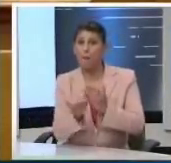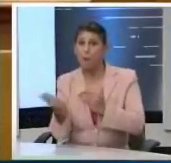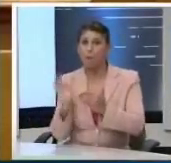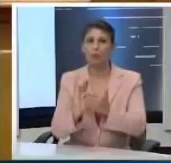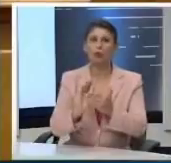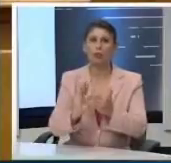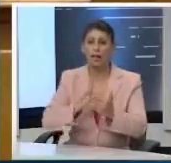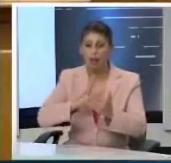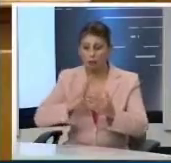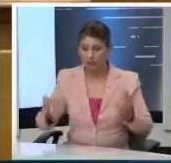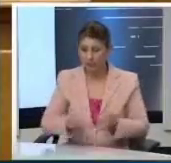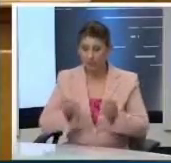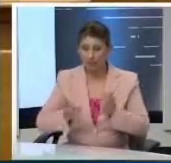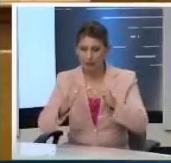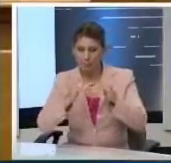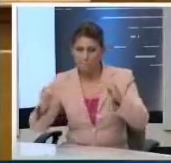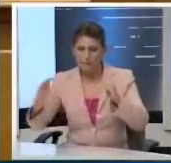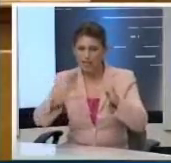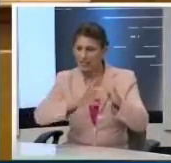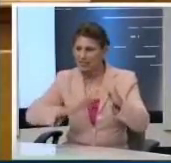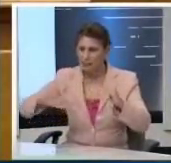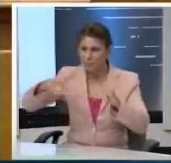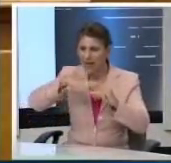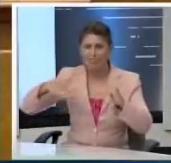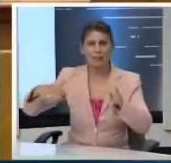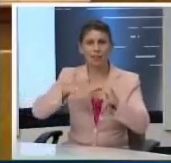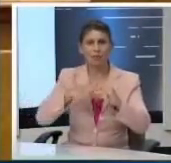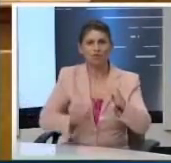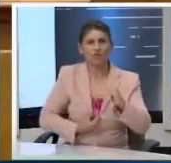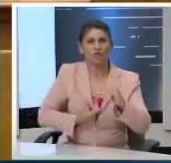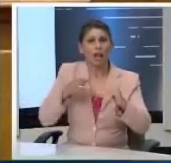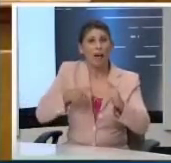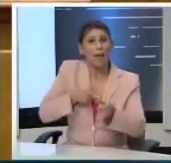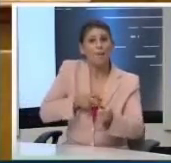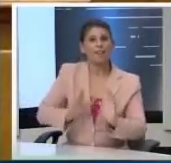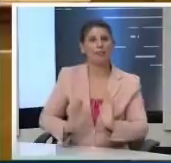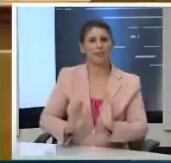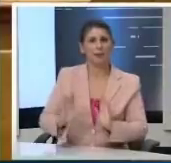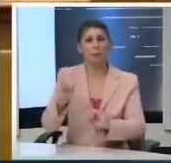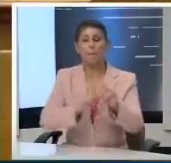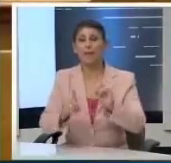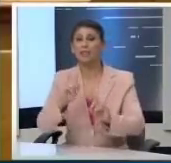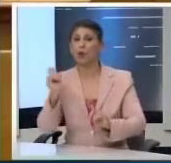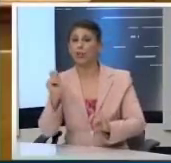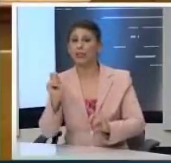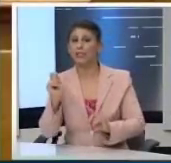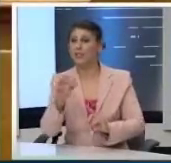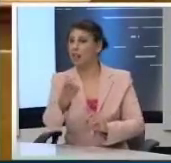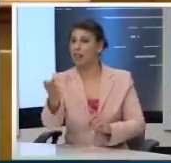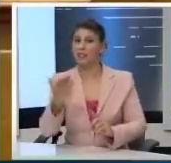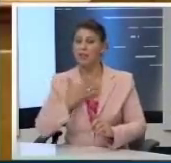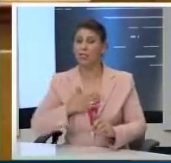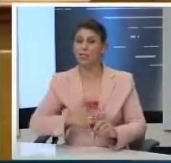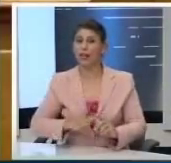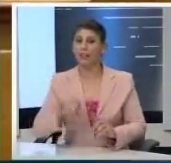κόσμος της εργασίας και τα μεσαία στρώματα αισθάνονται αυτή την απειλή. Με ποιες πολιτικές εσείς